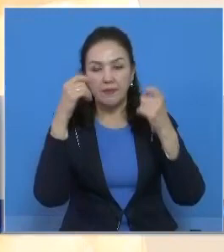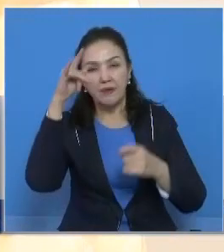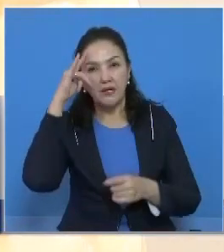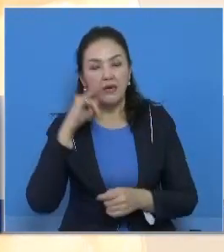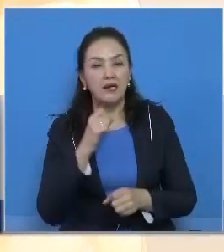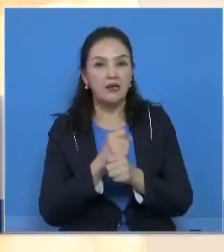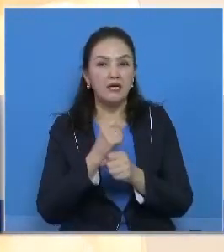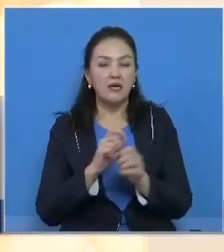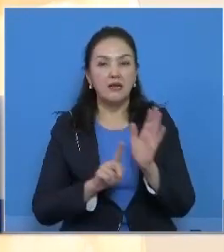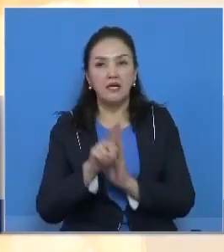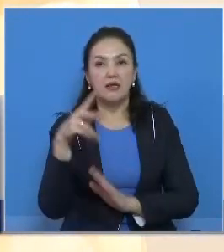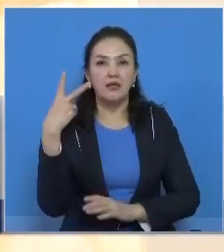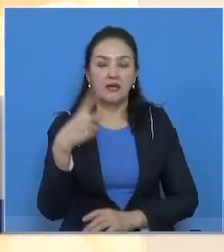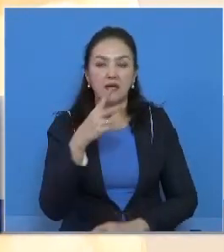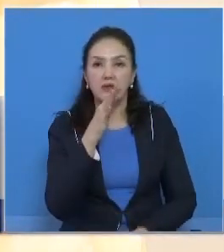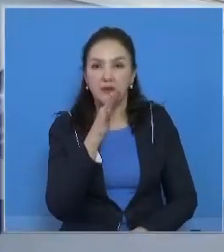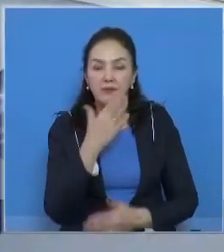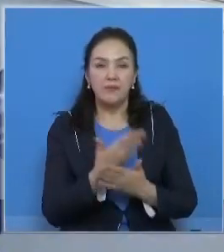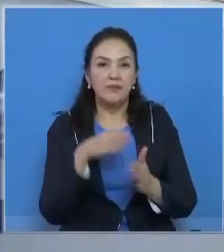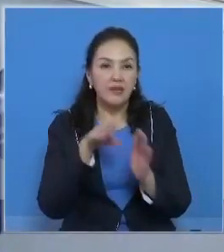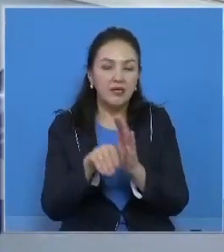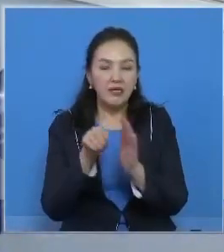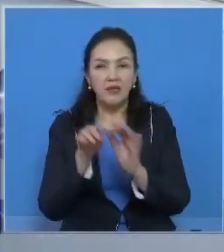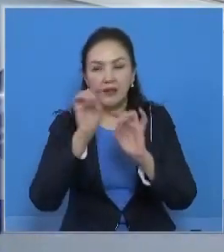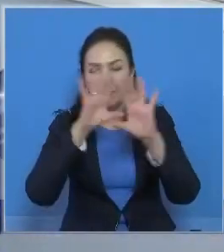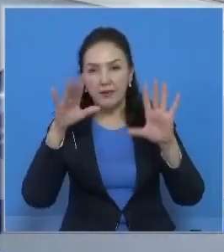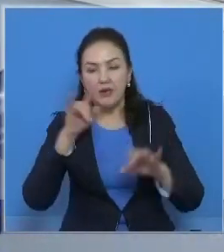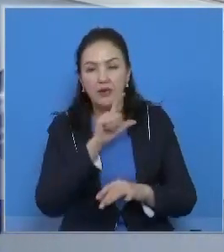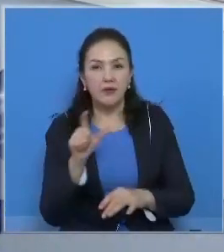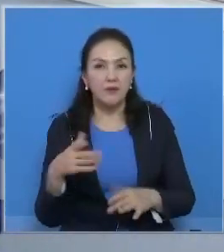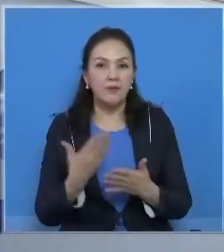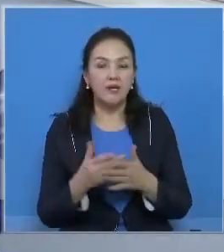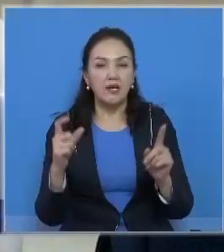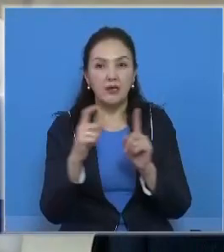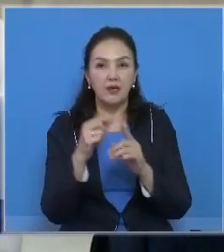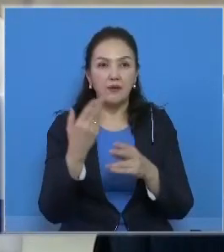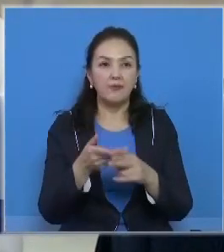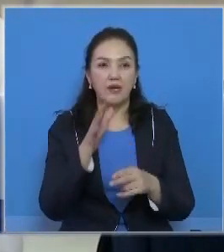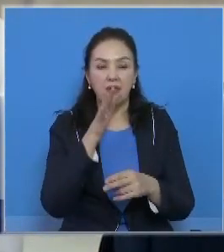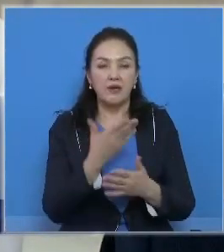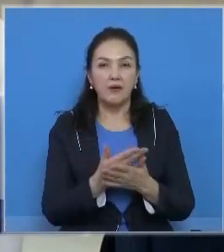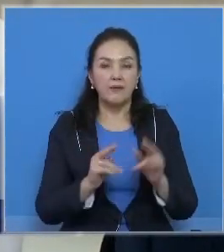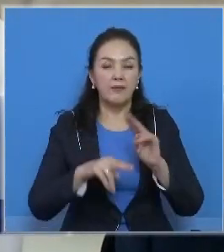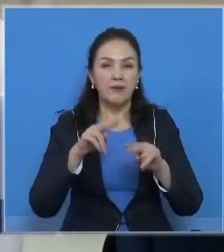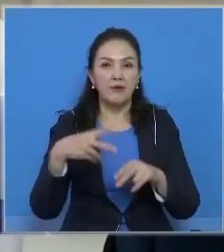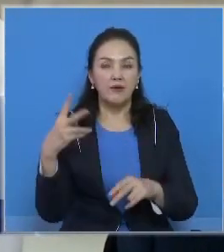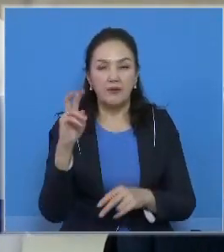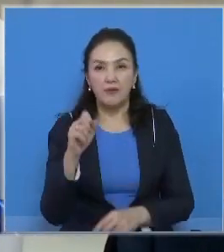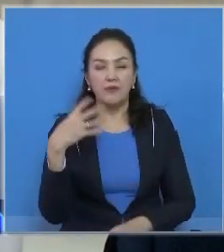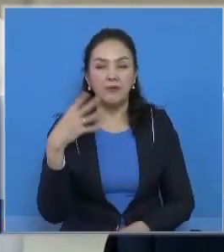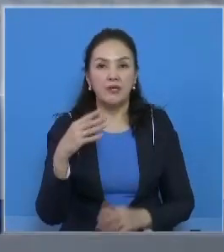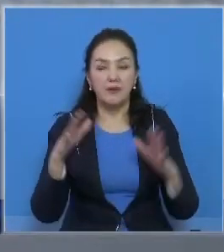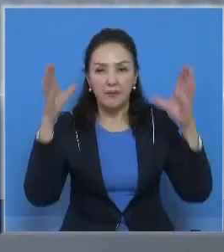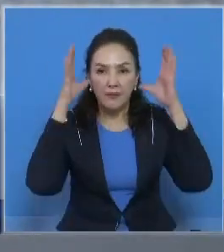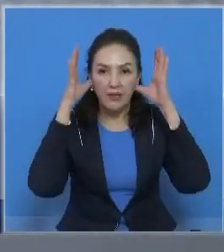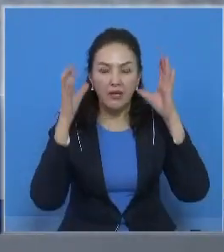казахских деятелях начала 20 века, их вкладу в просвещение народа. К слову, на этот период приходится строительство 240